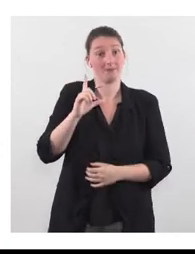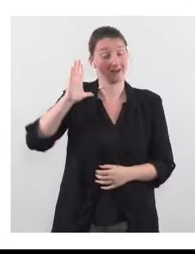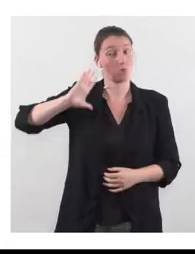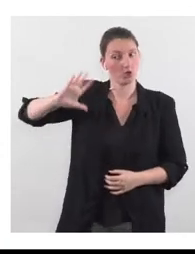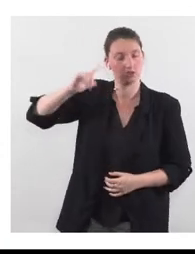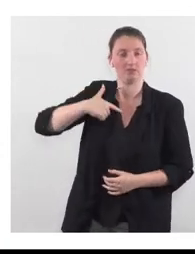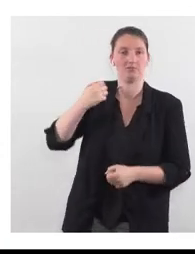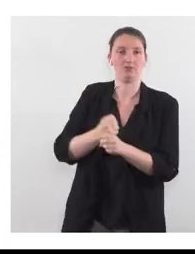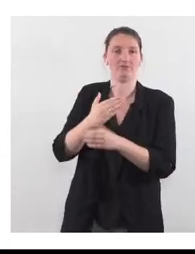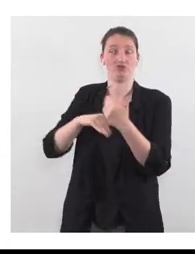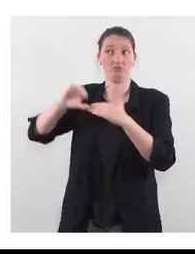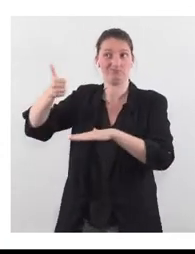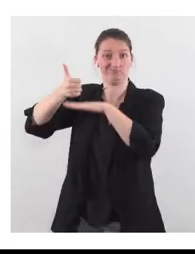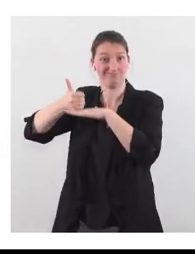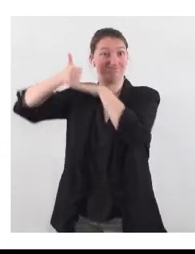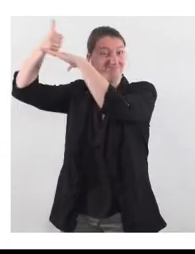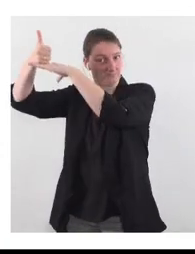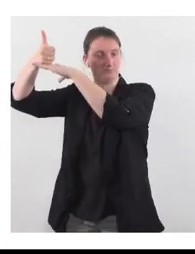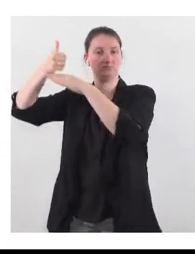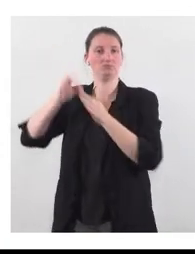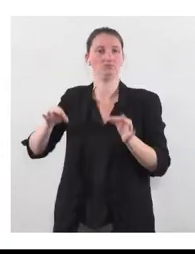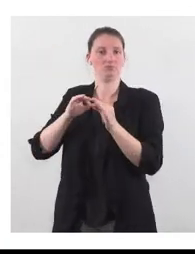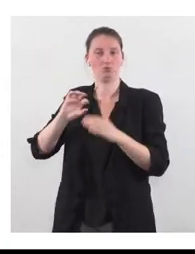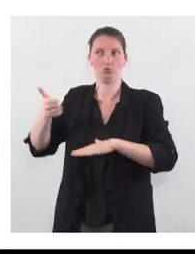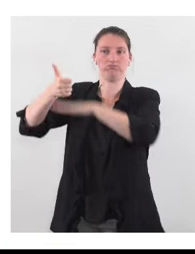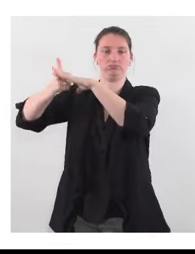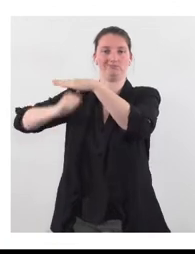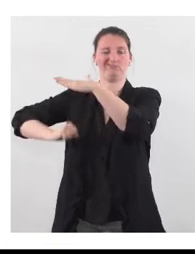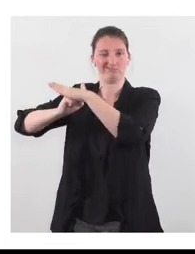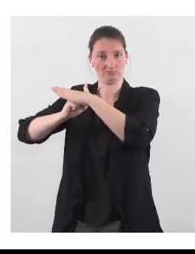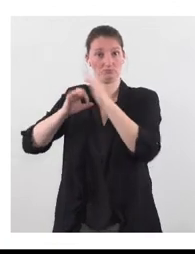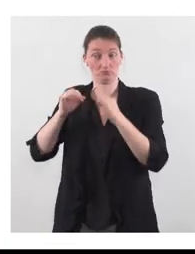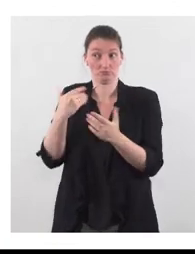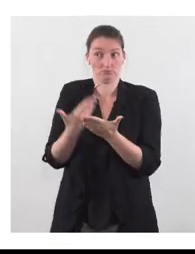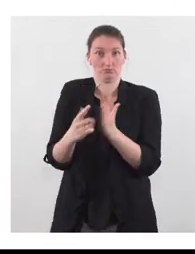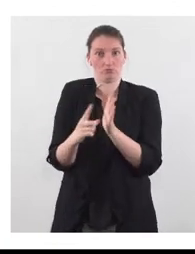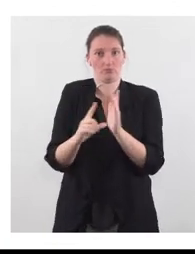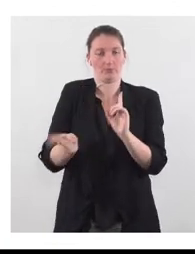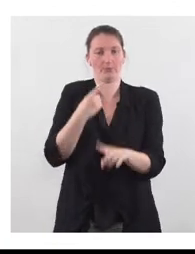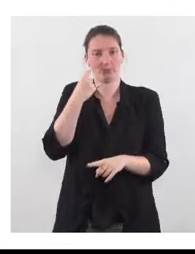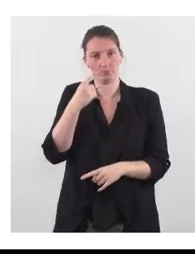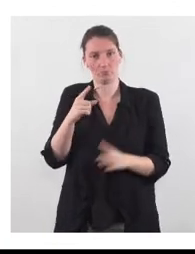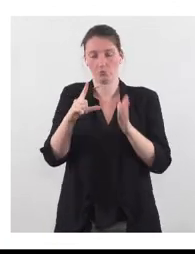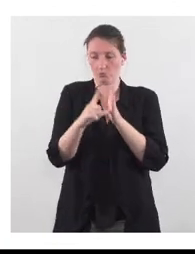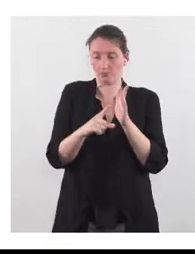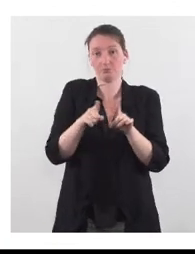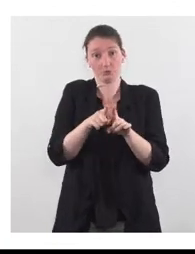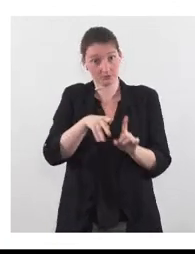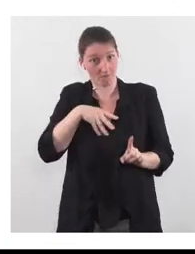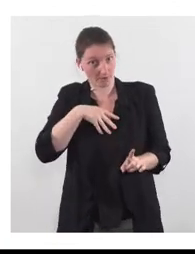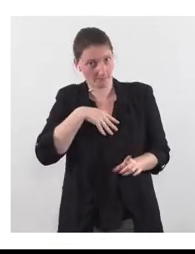suprême. Ce cas est très important pour la loi et pour les avocats suédois, également pour la loi